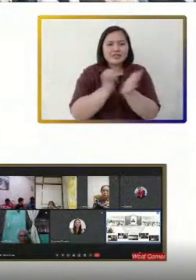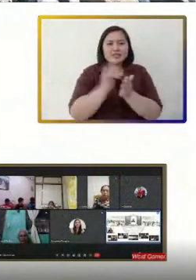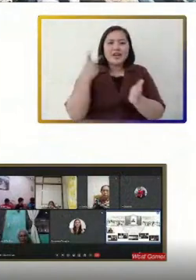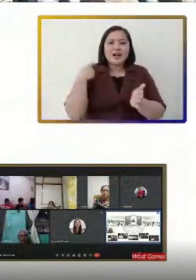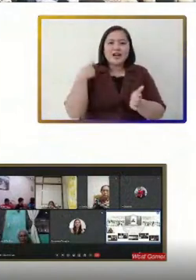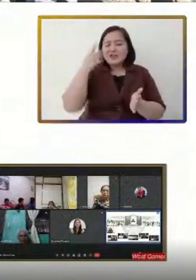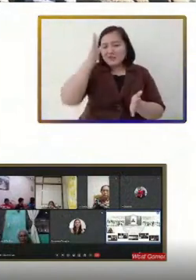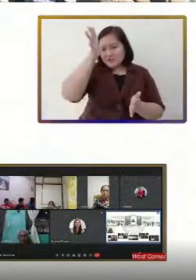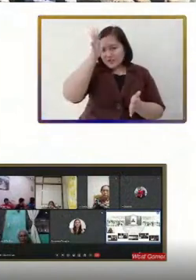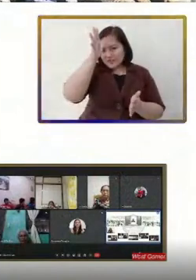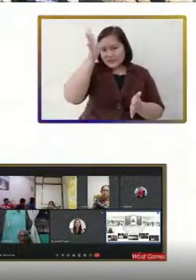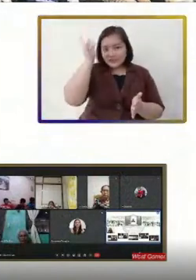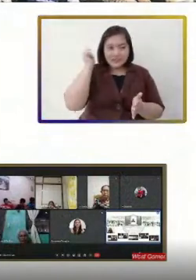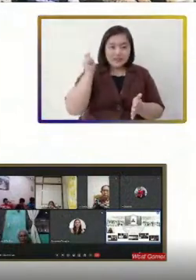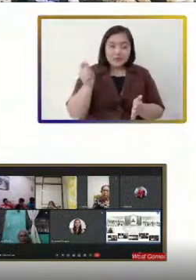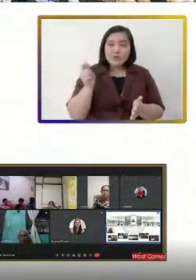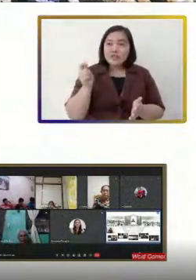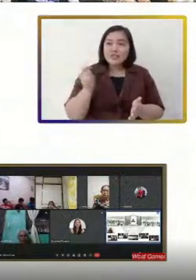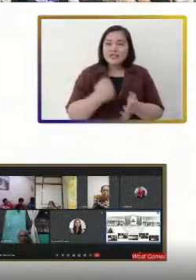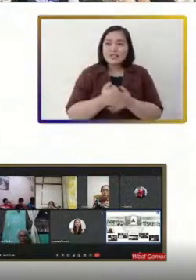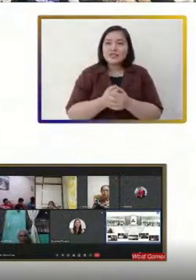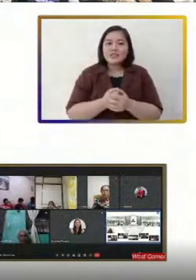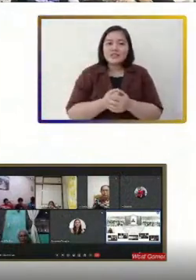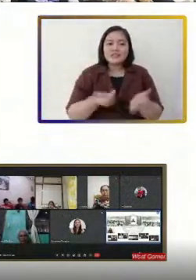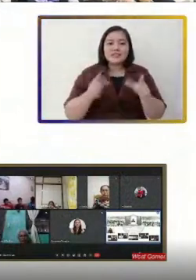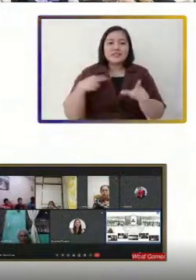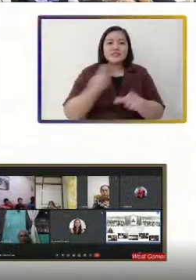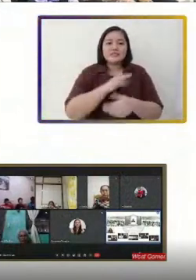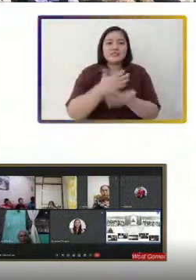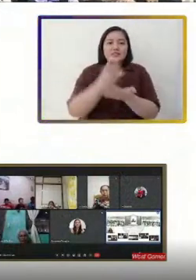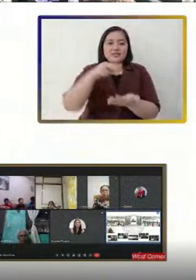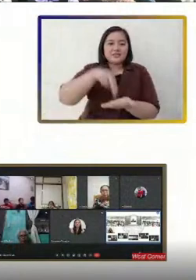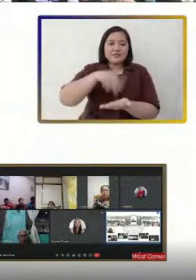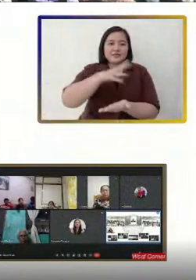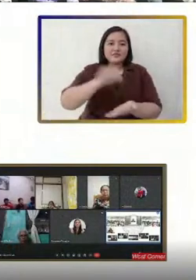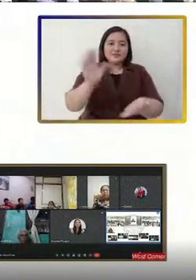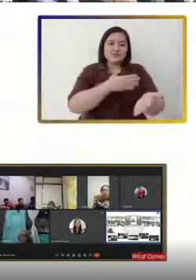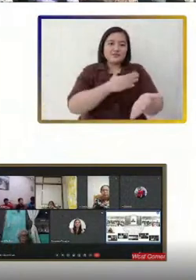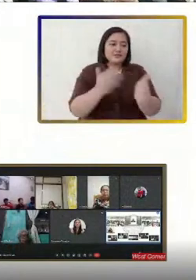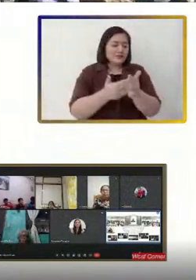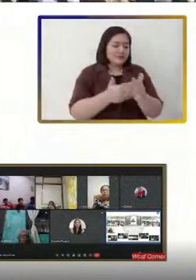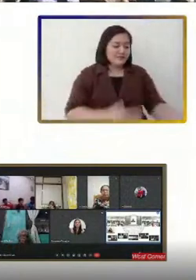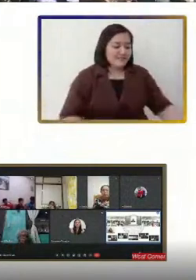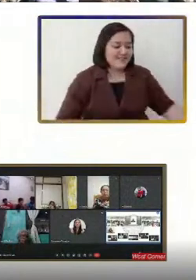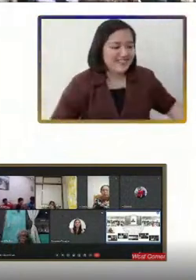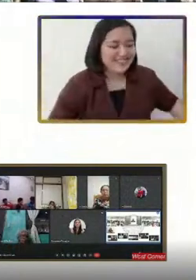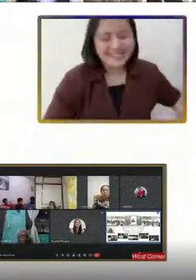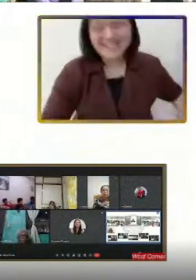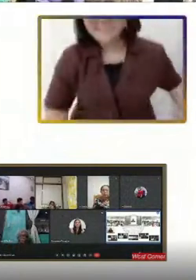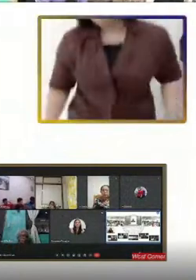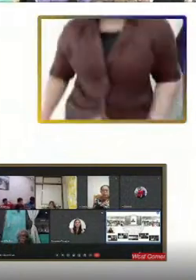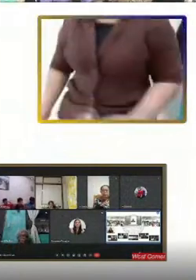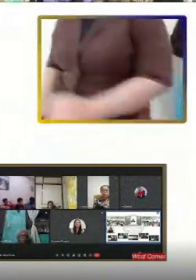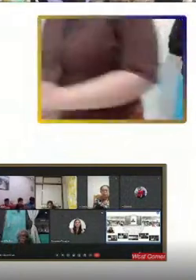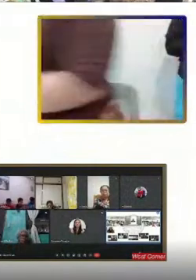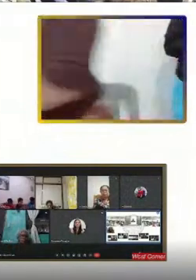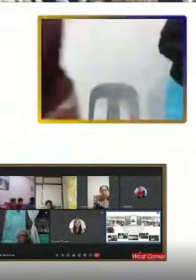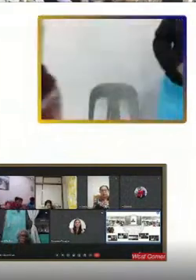makapakinig tayo ng testimony mula sa mga fathers. Alright, let's all send a place sa awit po tayo ng isang awitin. And